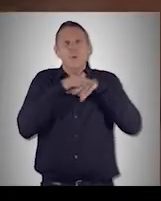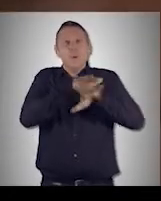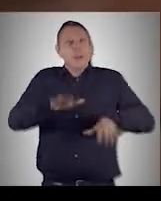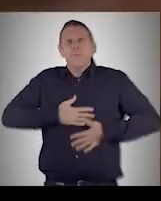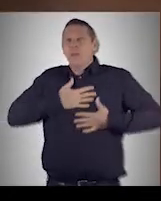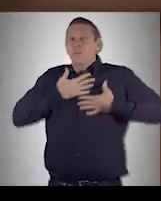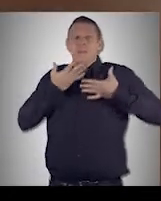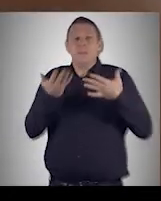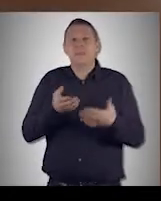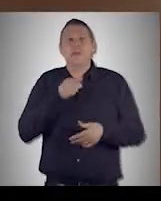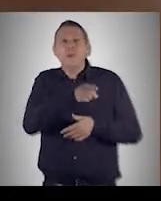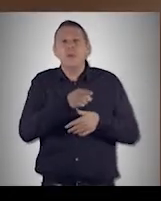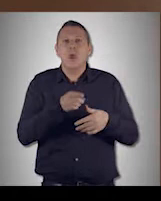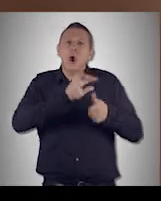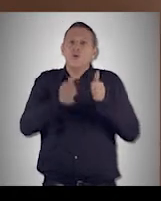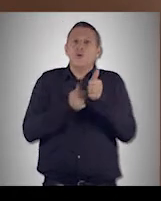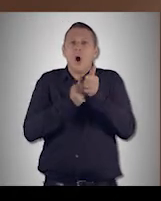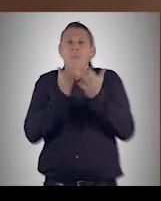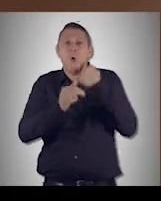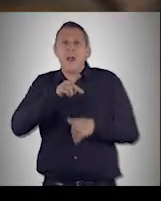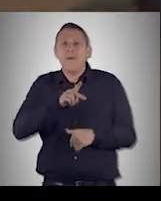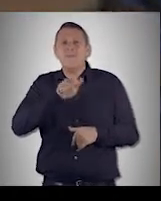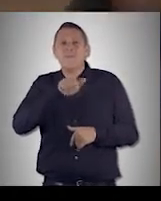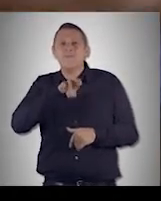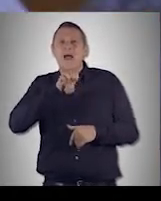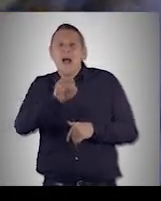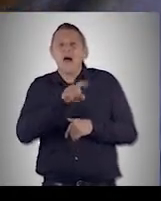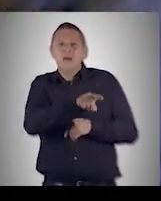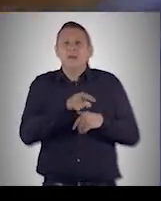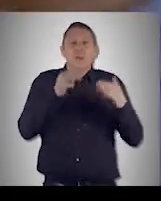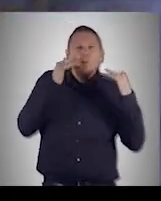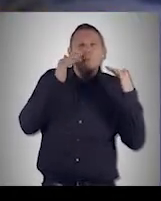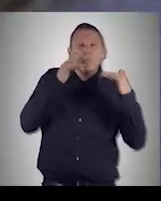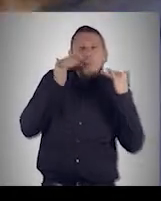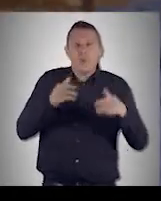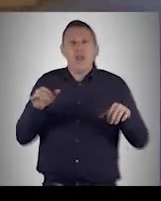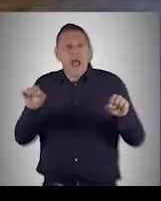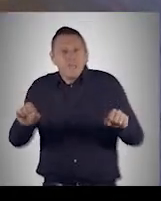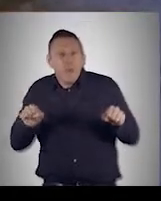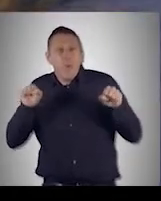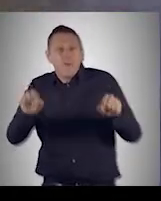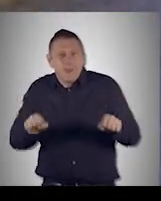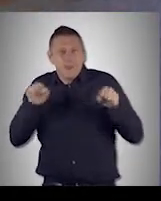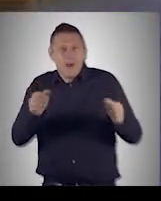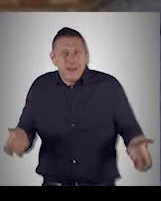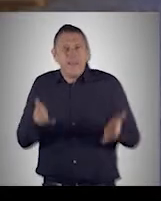s'épanouit, comme lors de séances de tutorat du programme phare. Théo, aviron, t'es grand laisse, non?